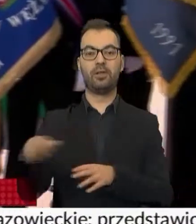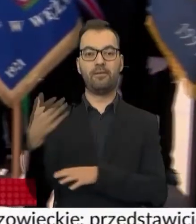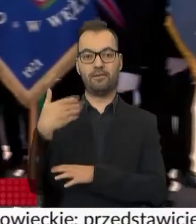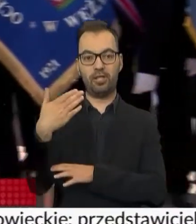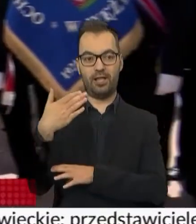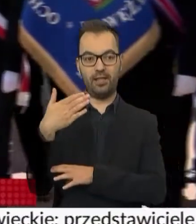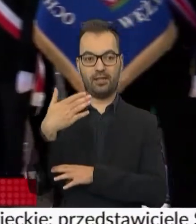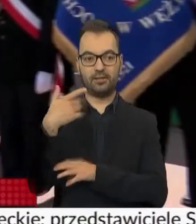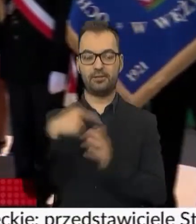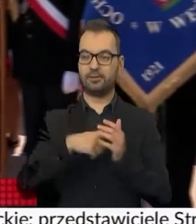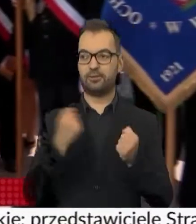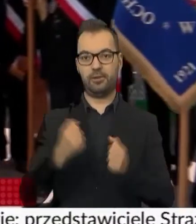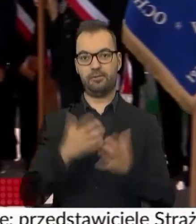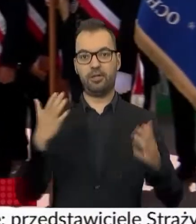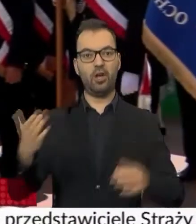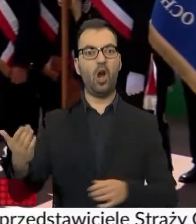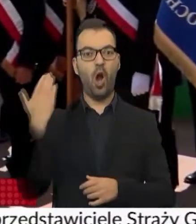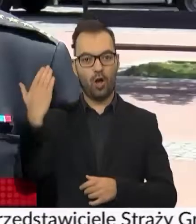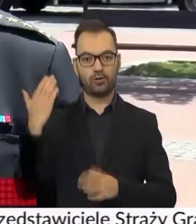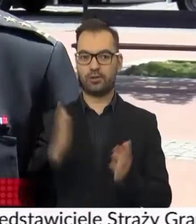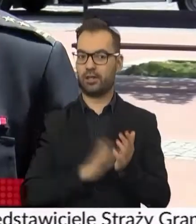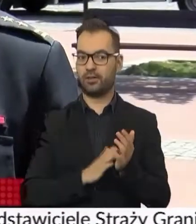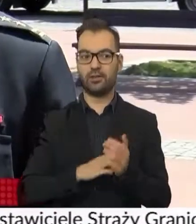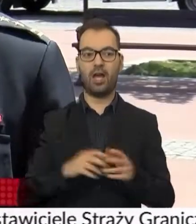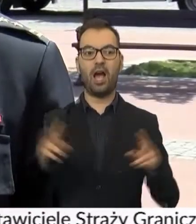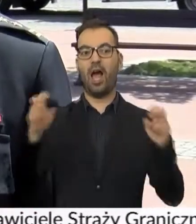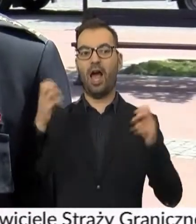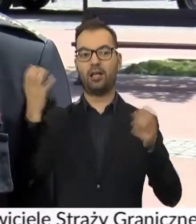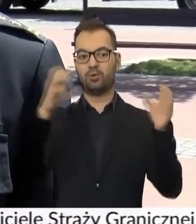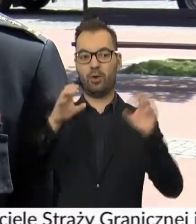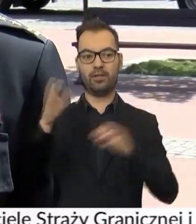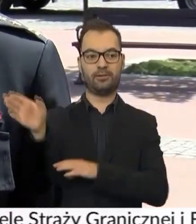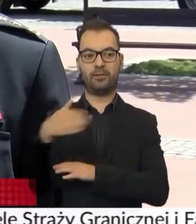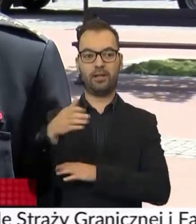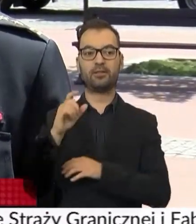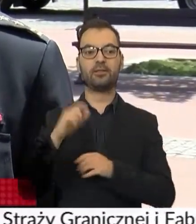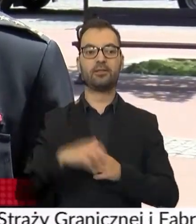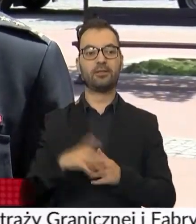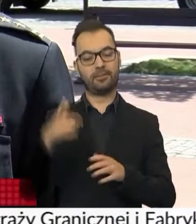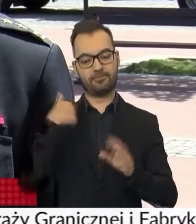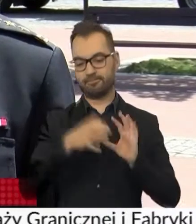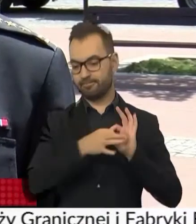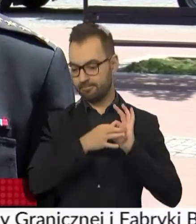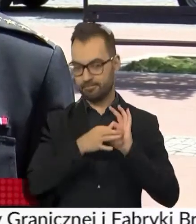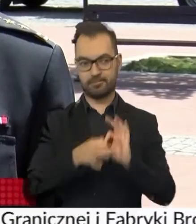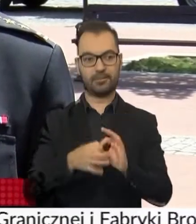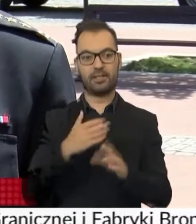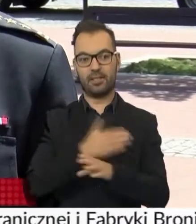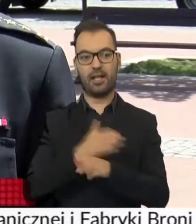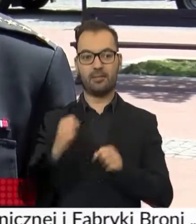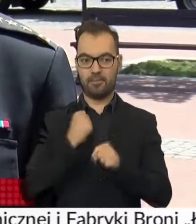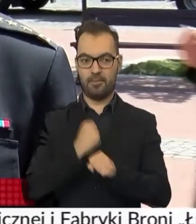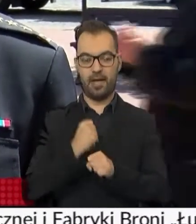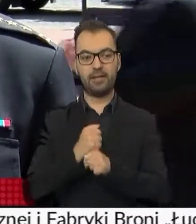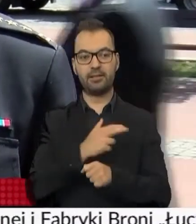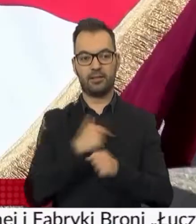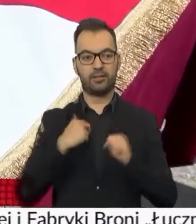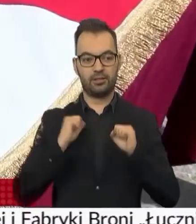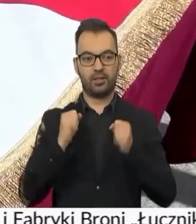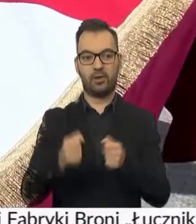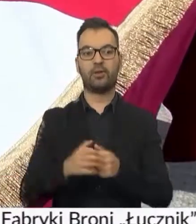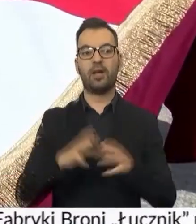nas wielkim wyróżnieniem, wielkim honorem. Hasła wypisane na tym sztandarze będą nam przyświecać w dalszym naszym funkcjonowaniu, w